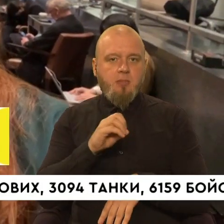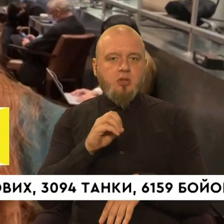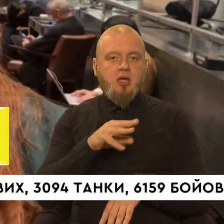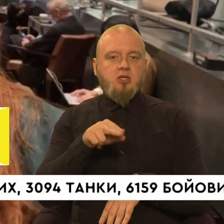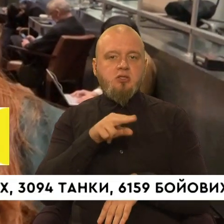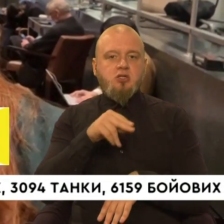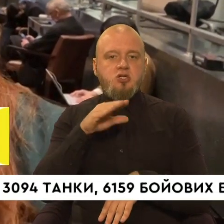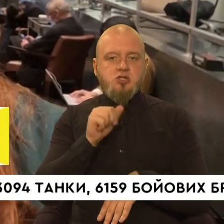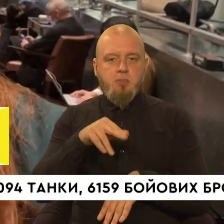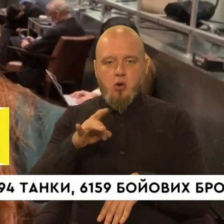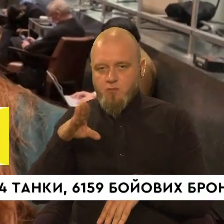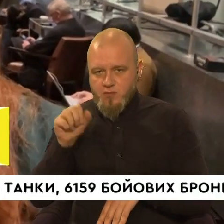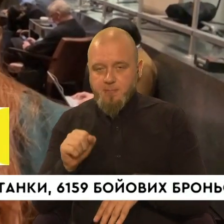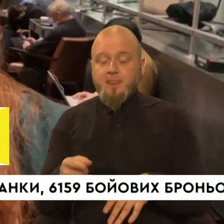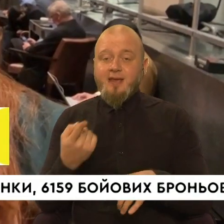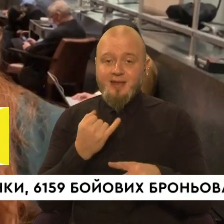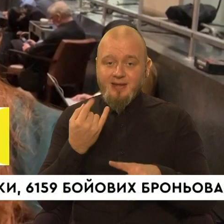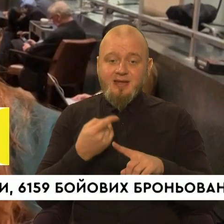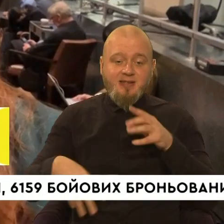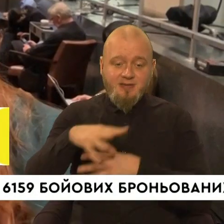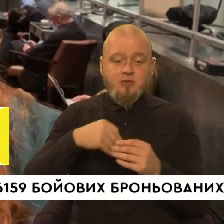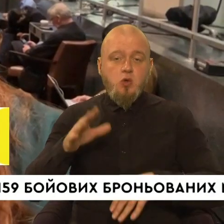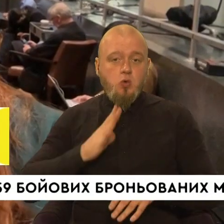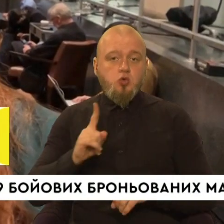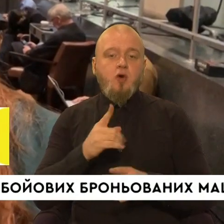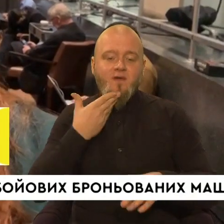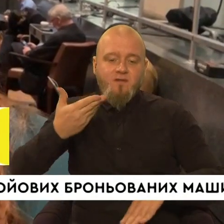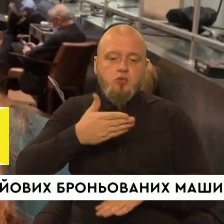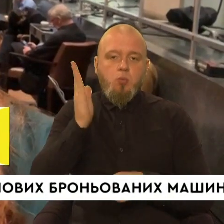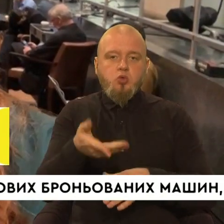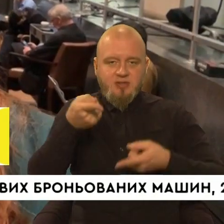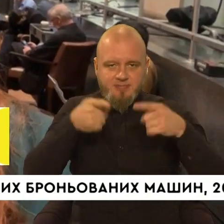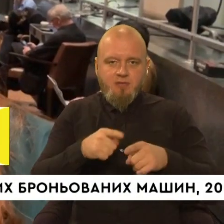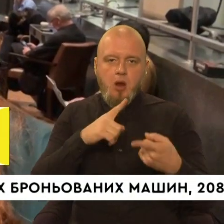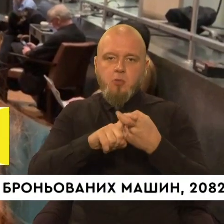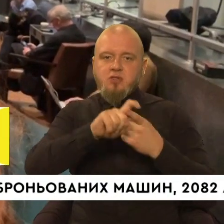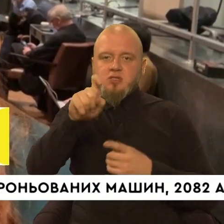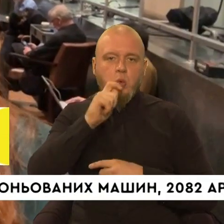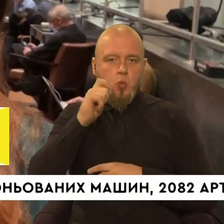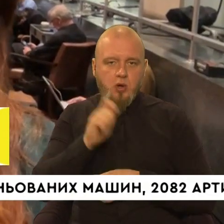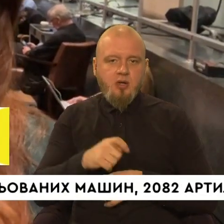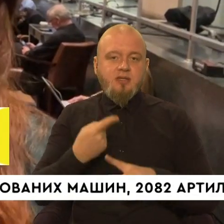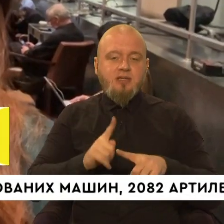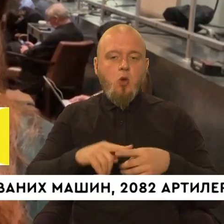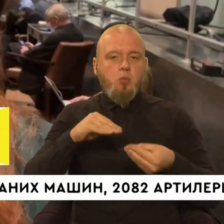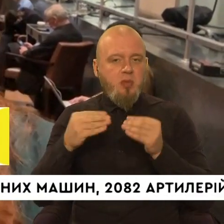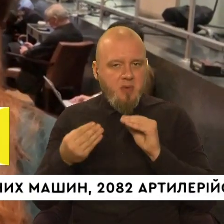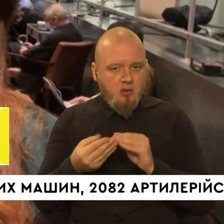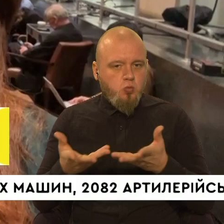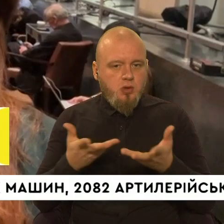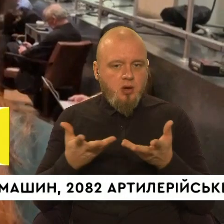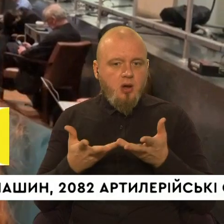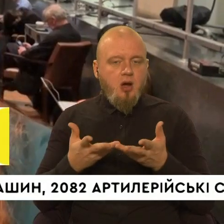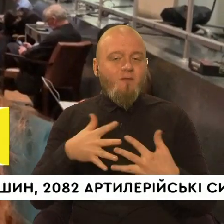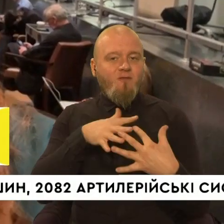Джапарова. І тому, тобто, всі очікують, що виступи будуть справді пов'язані з Україною, з тим проблематикою,